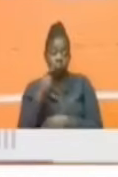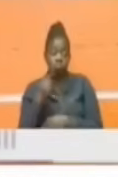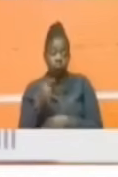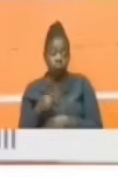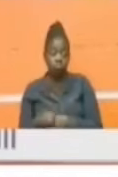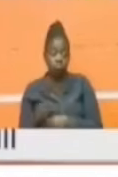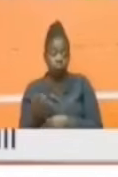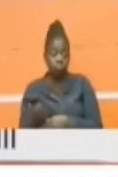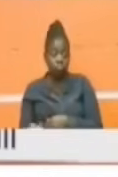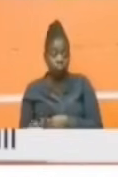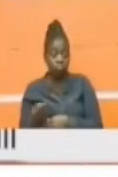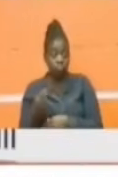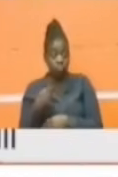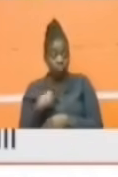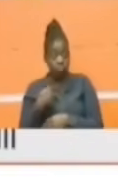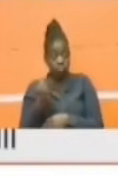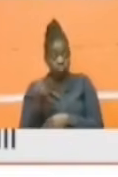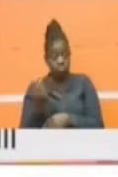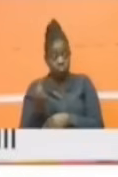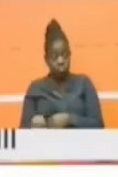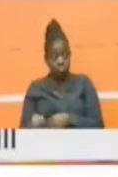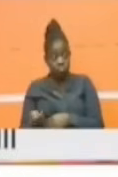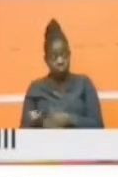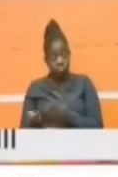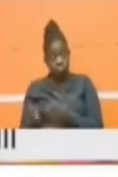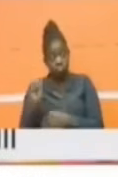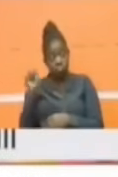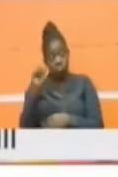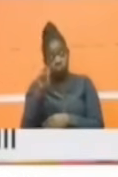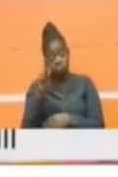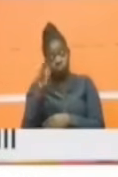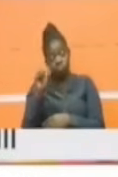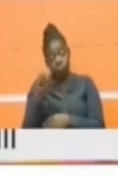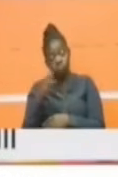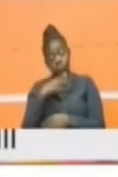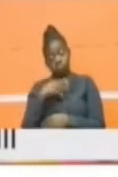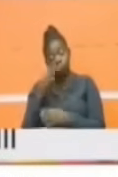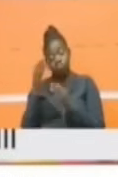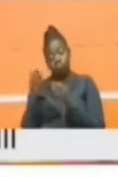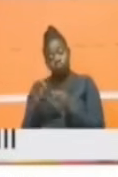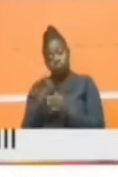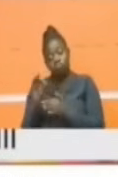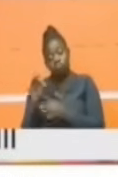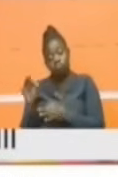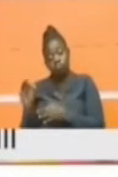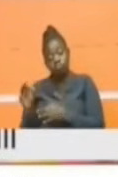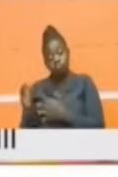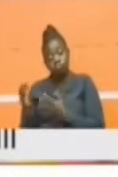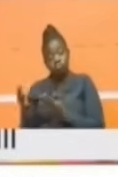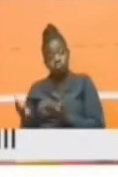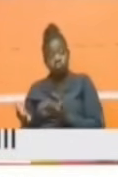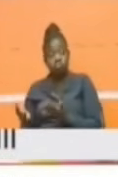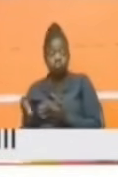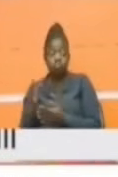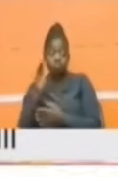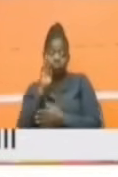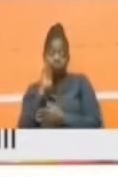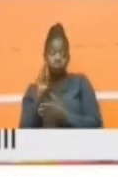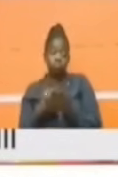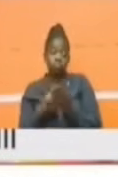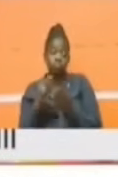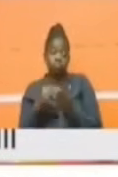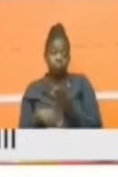ndi swahaba anze ndi seka saga bintu biri mu spirit saga biri mu mwenge kati nga